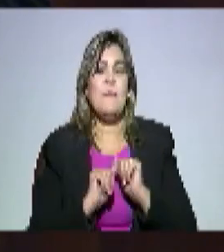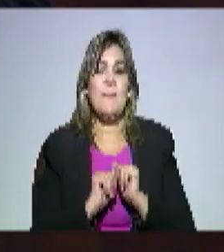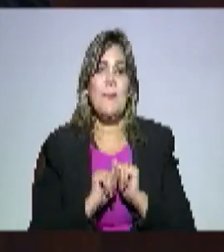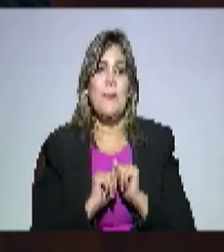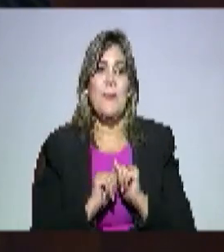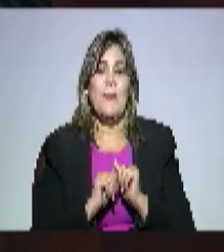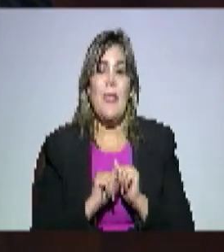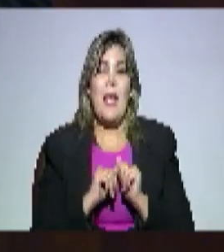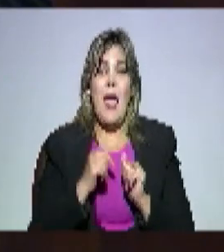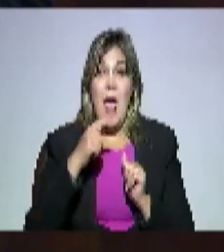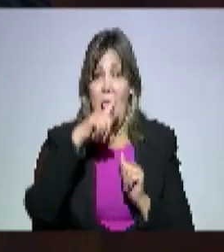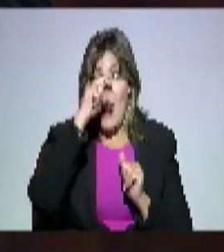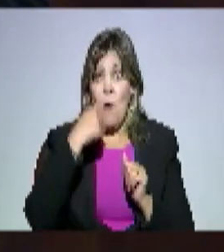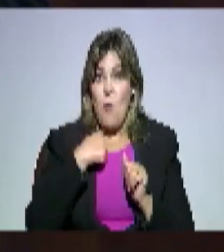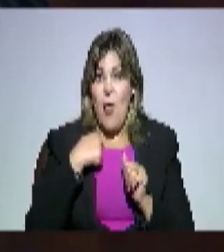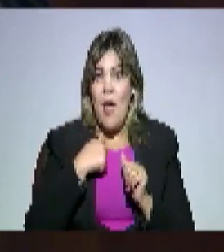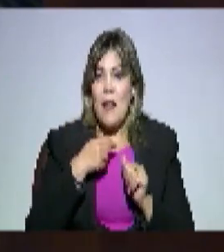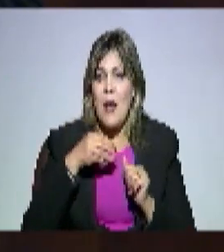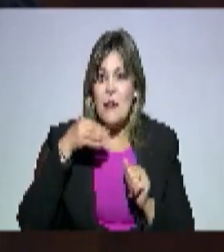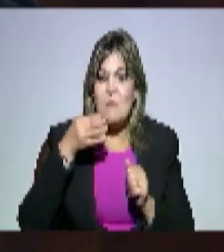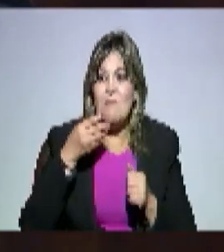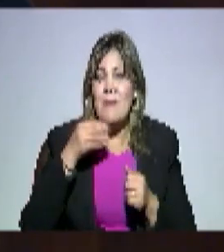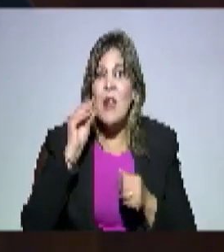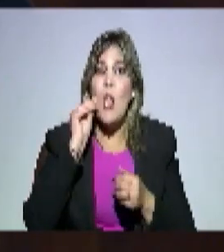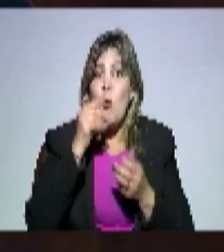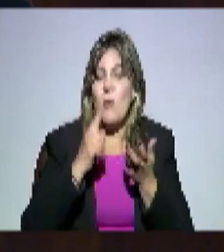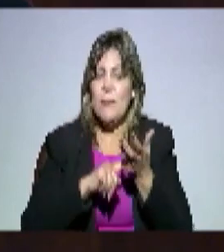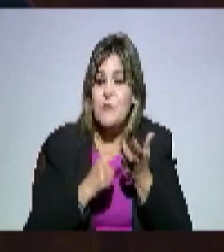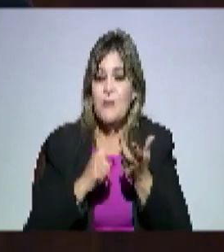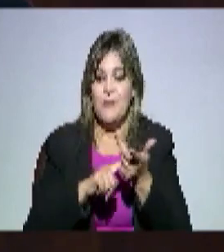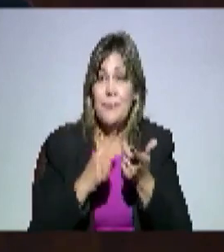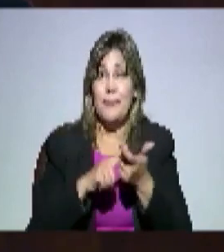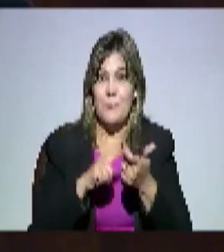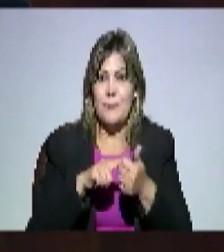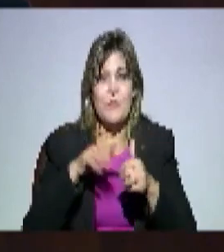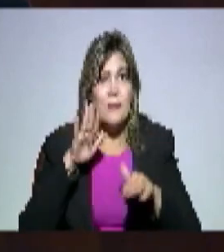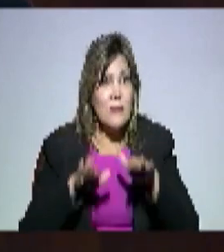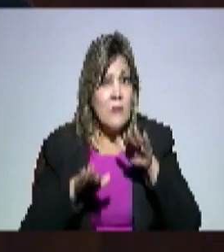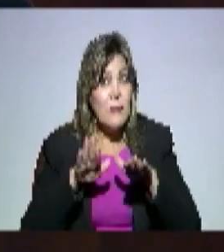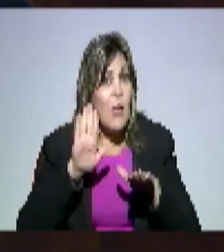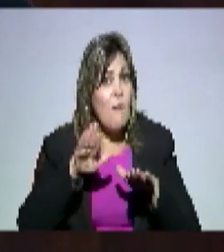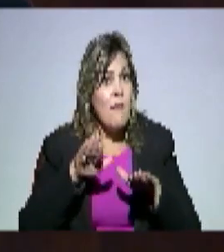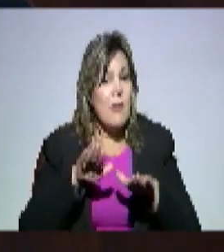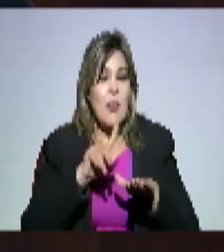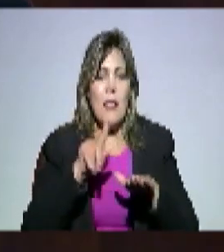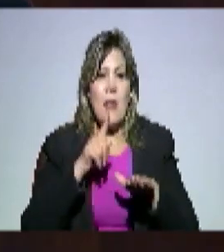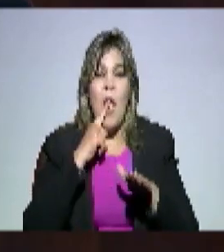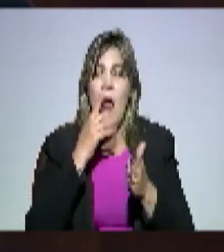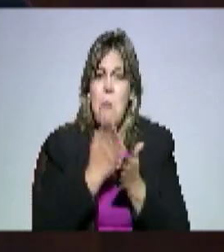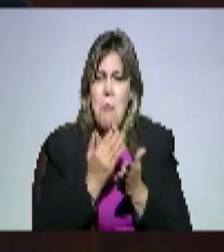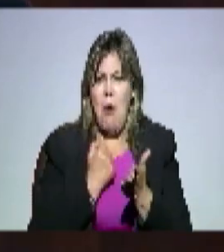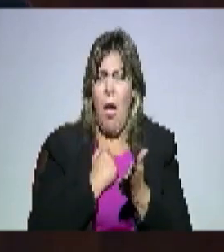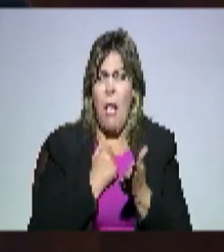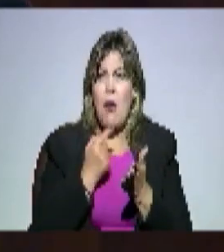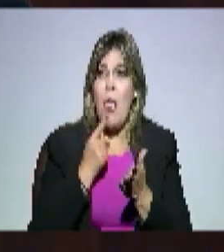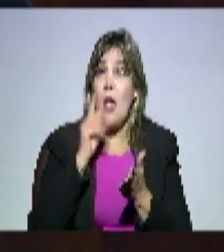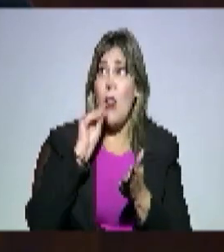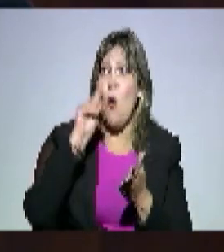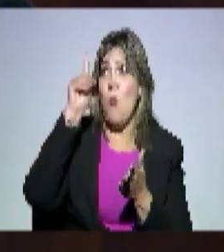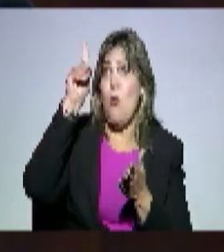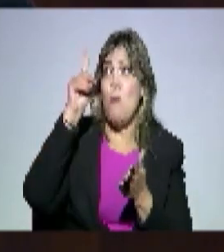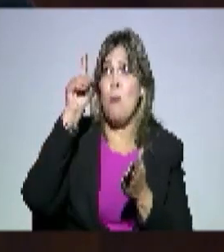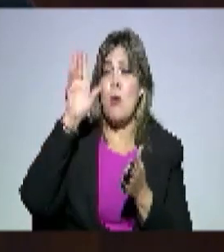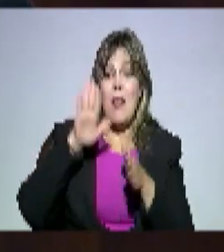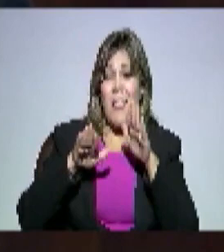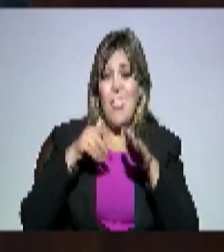دنت لو انا وقعت في خطيه الادانه انا مش من حقي ان انا اقول لربنا لا تدني ربنا